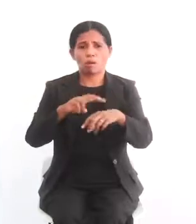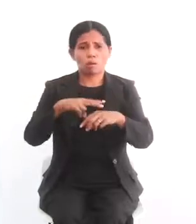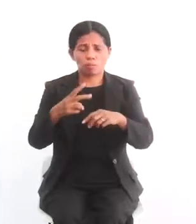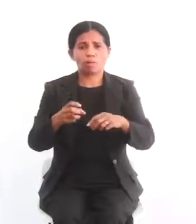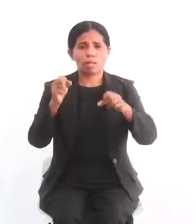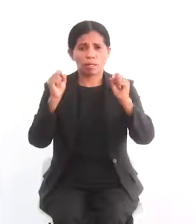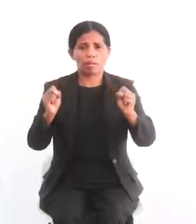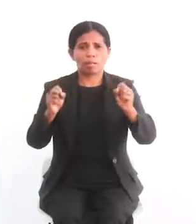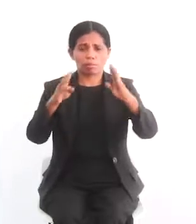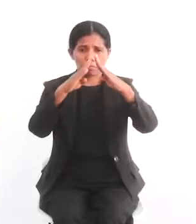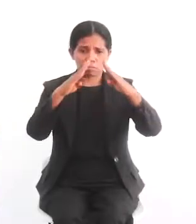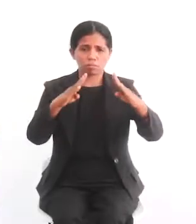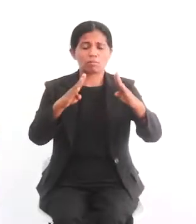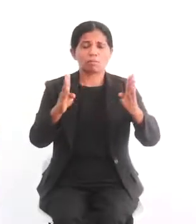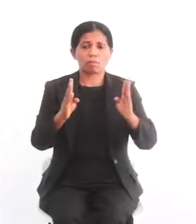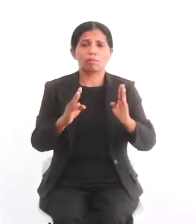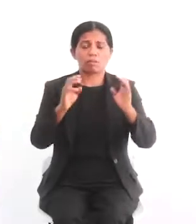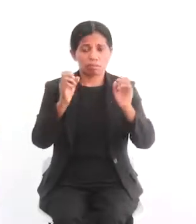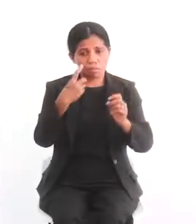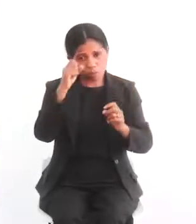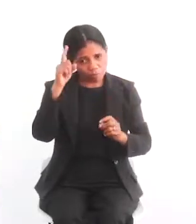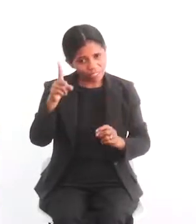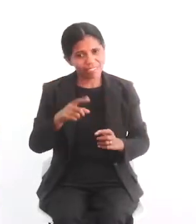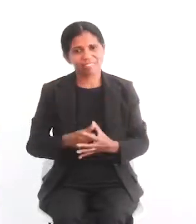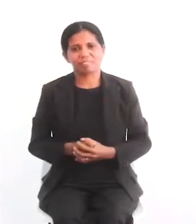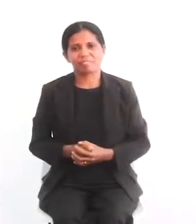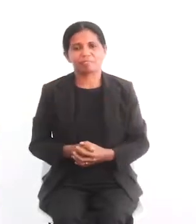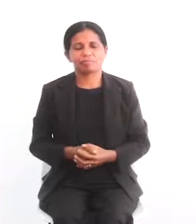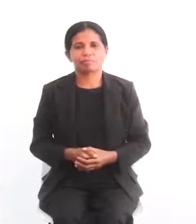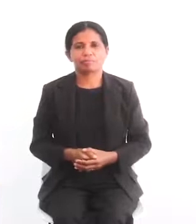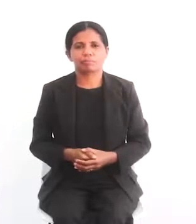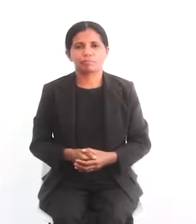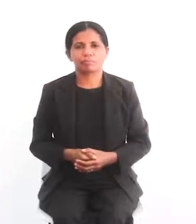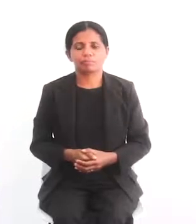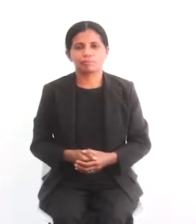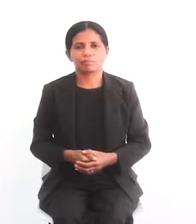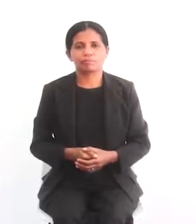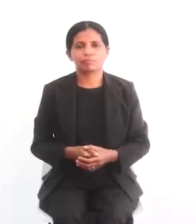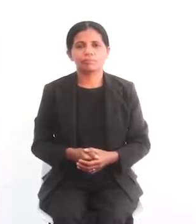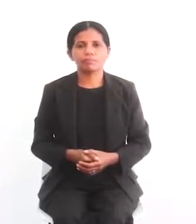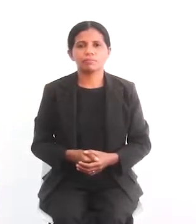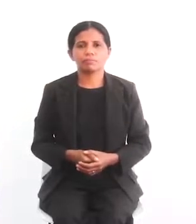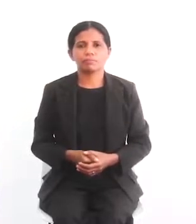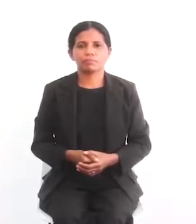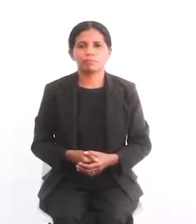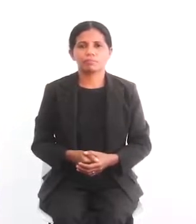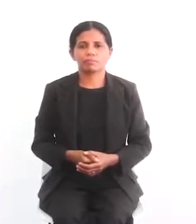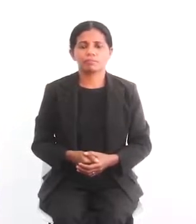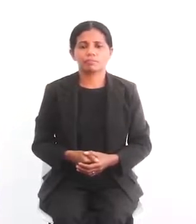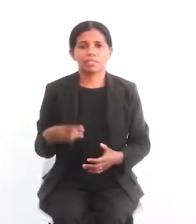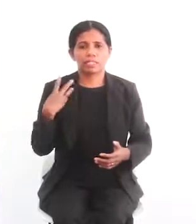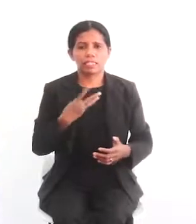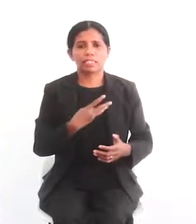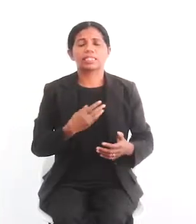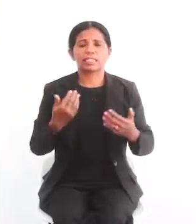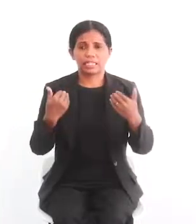bele metin. Alin sira komprende? Agora, Ita iha forma hansane,